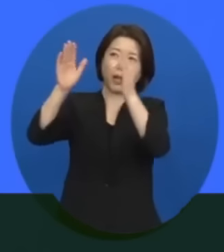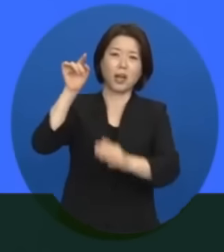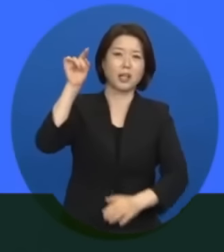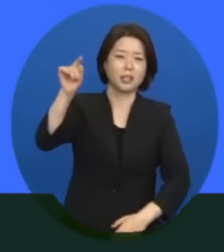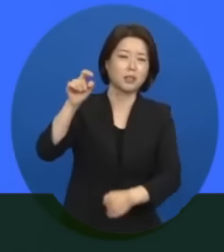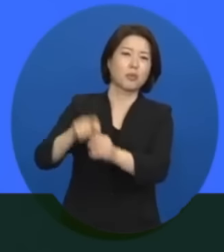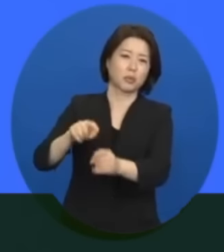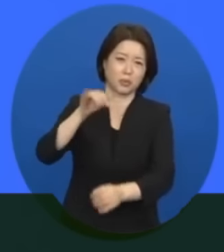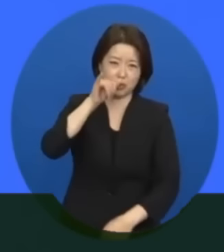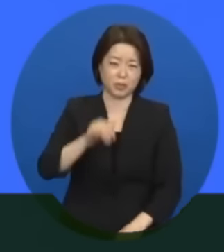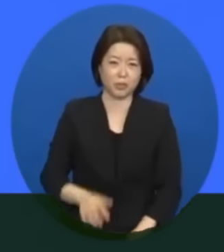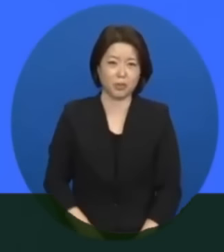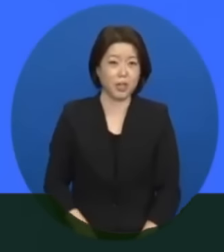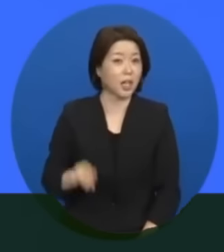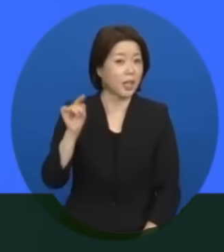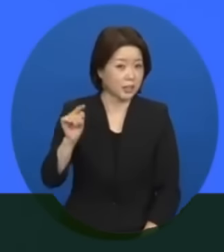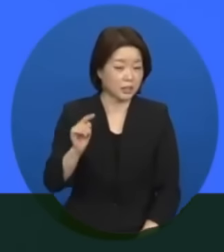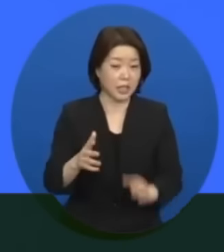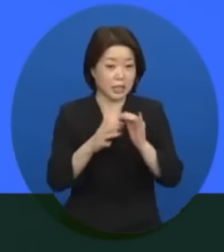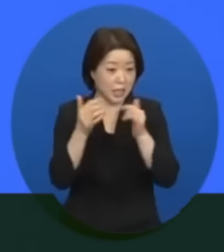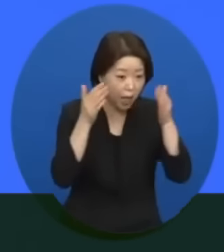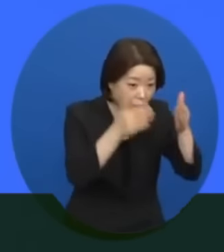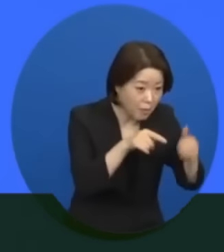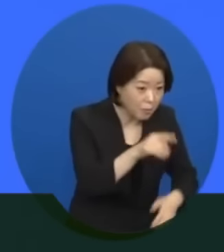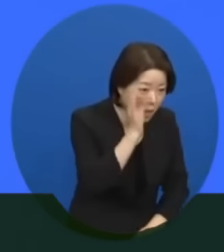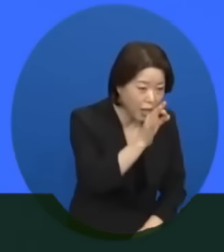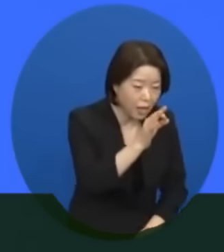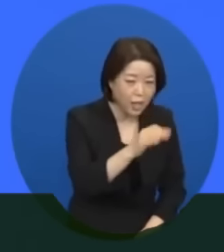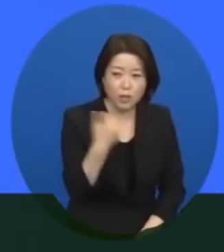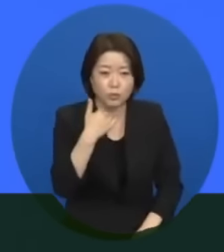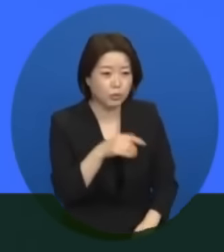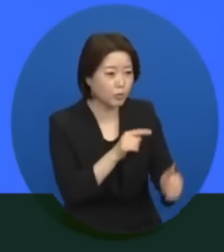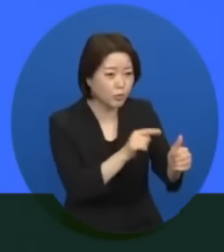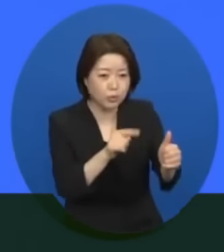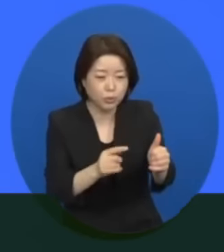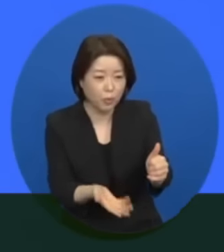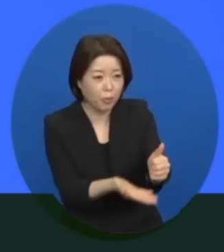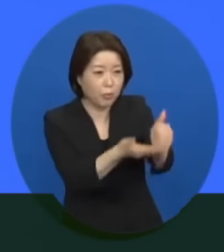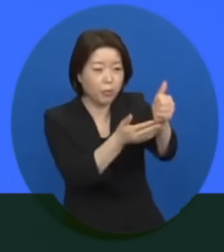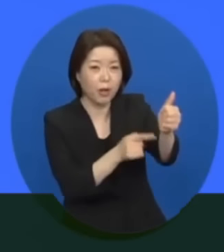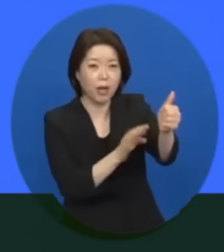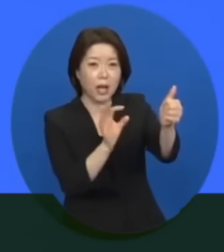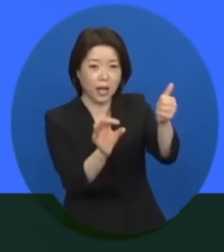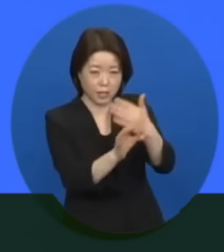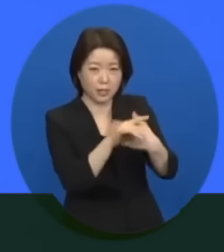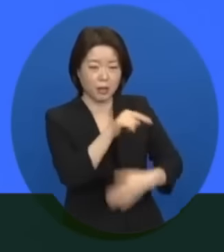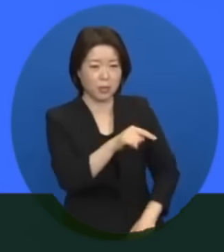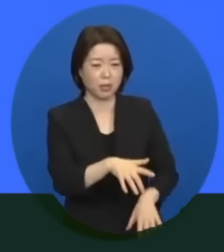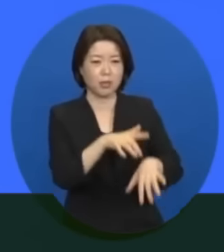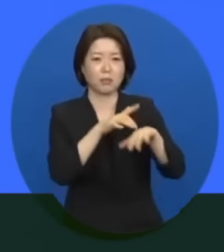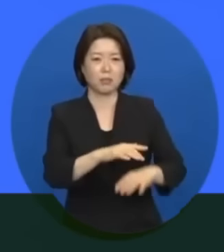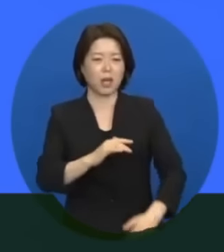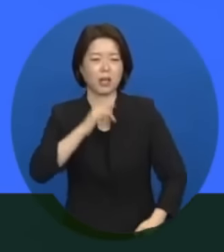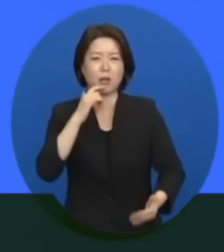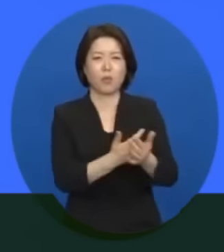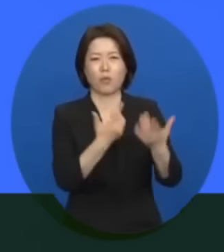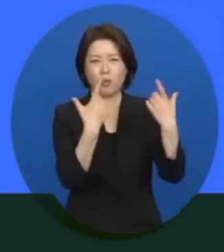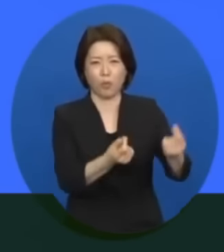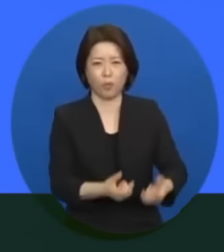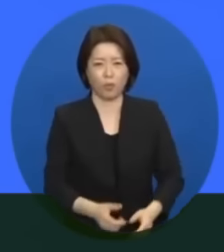있습니다 아멘 근데 그것이 사람을 주목하게 하고 누군가를 바라보게 하고 누군가를 띄우게 된다면 그것은 마귀의 속임수일 가능성이